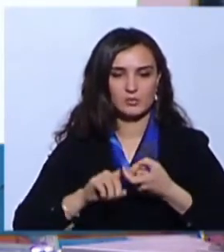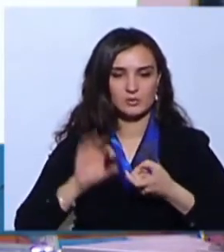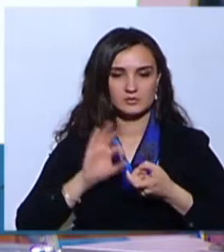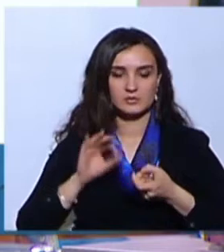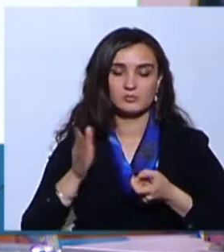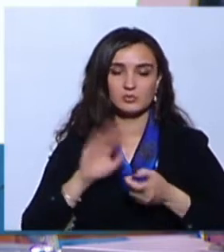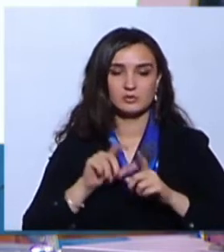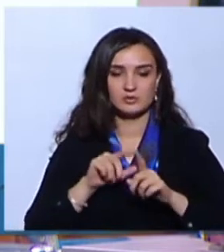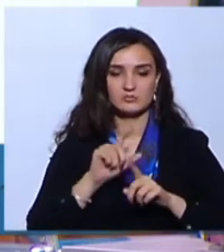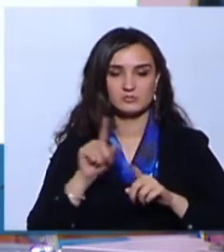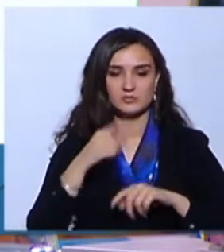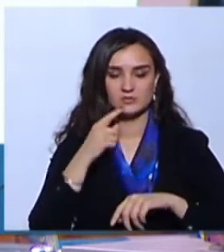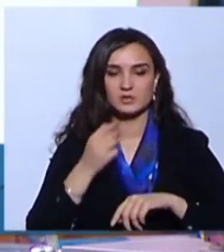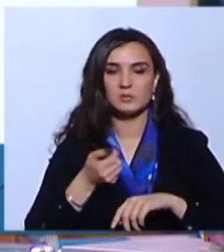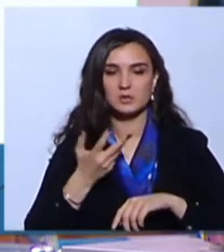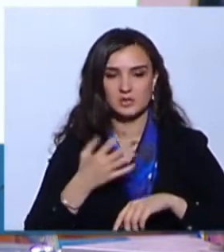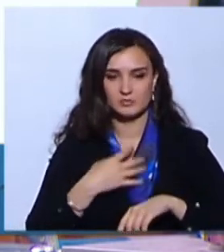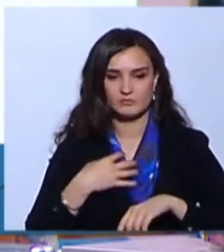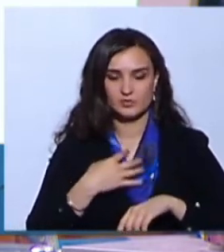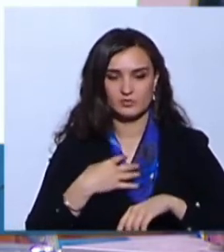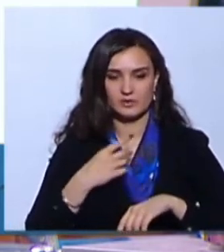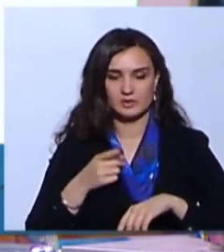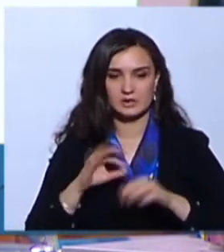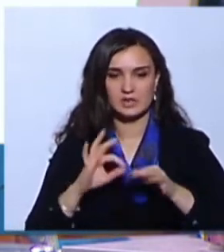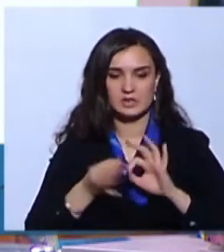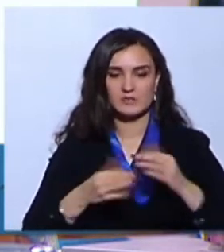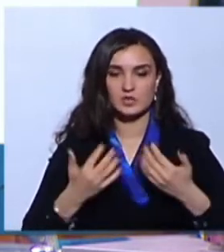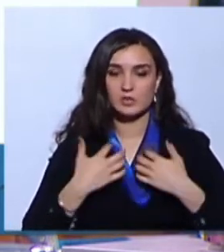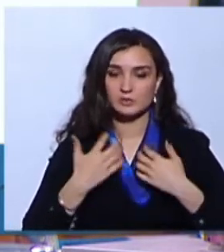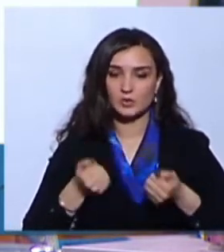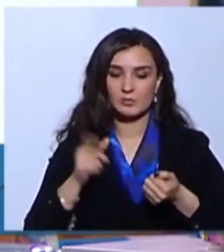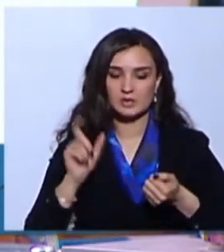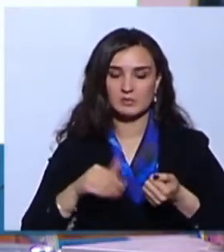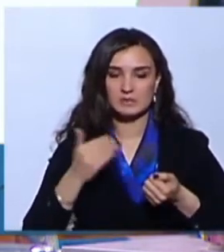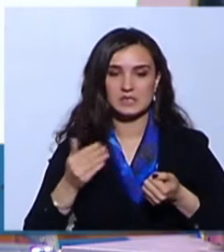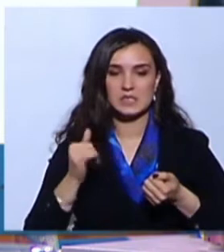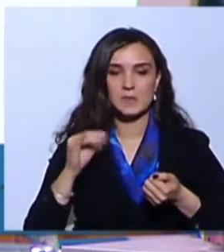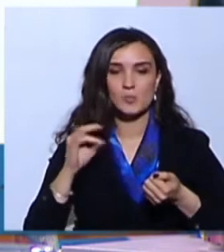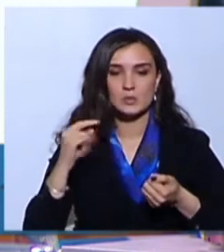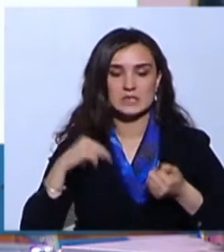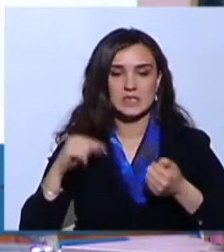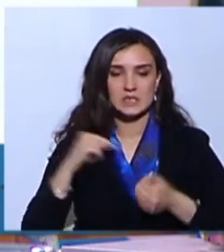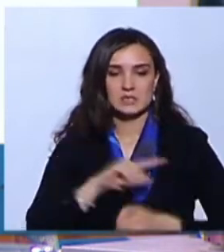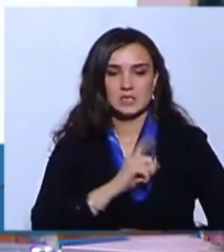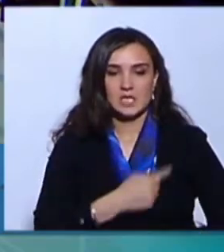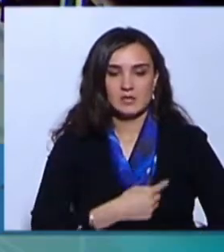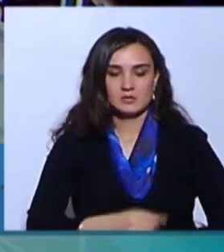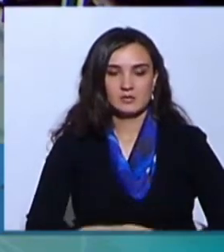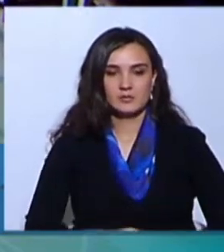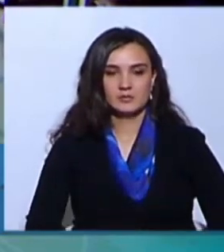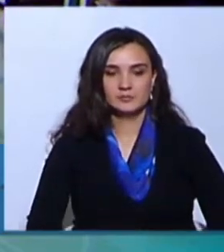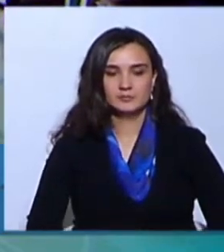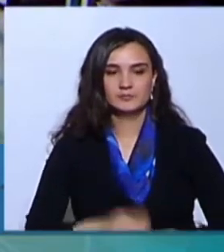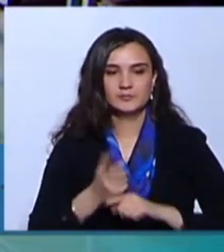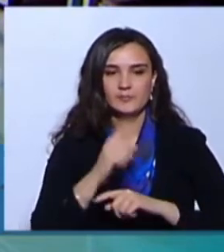ვთქვათ რამდენიმე სიტყვა. რამდენად განსაზღვრავს ნაწლავის ჯანმრთელობა ადამიანის იმუნური სისტემის მდგრადობას? ხო, ძალიან